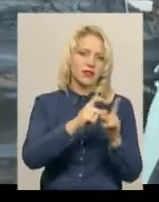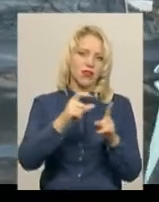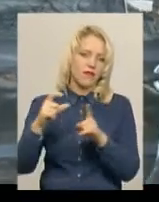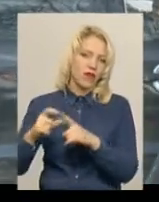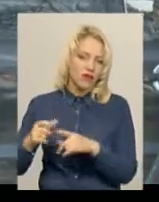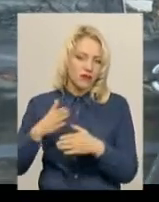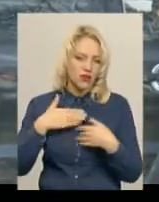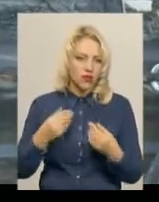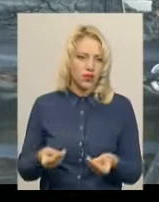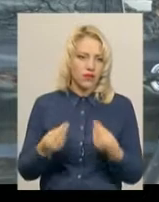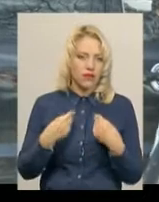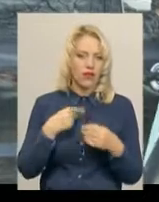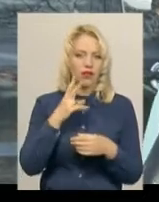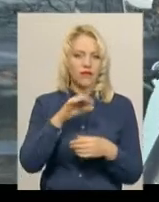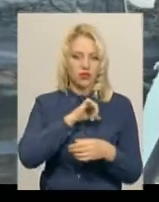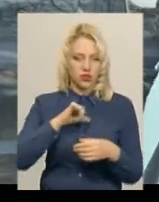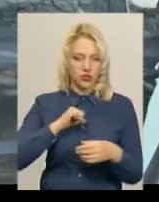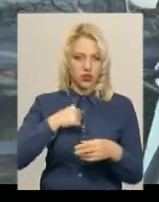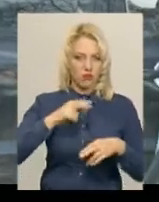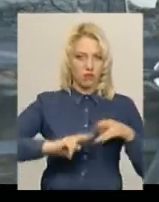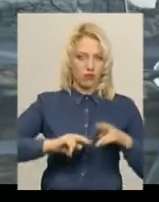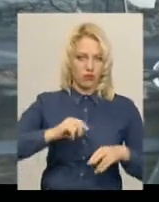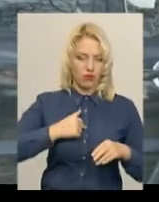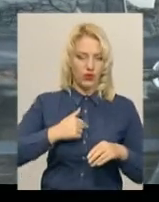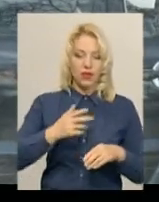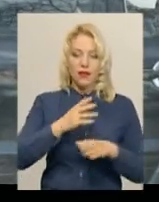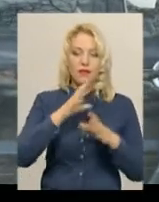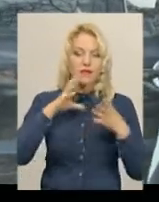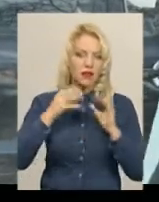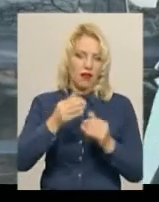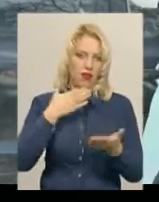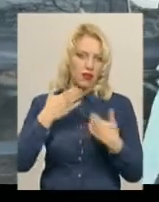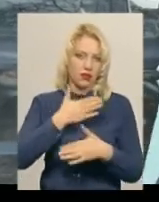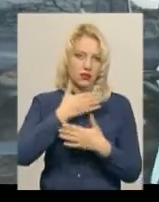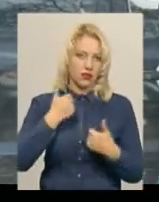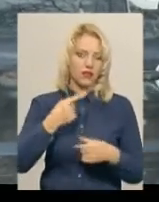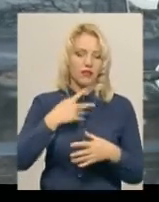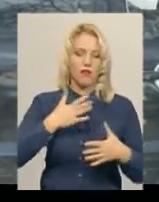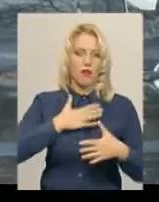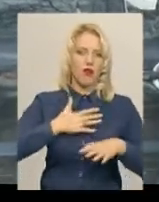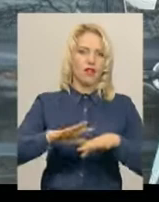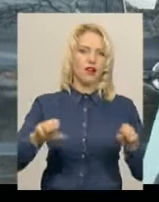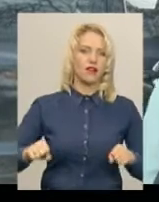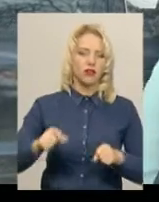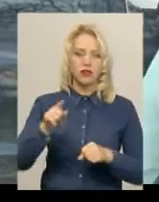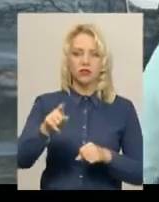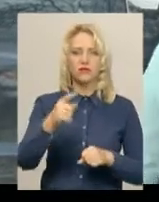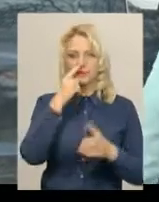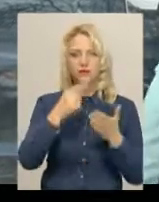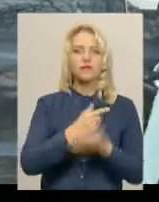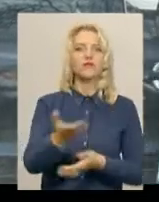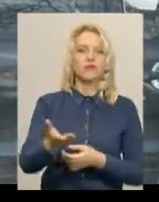віддавати нам квартири, щоб ми самі їх добудували. Взагалі не йде на контакт. Сказала, що це все моє і ви нічого не претендуєте.